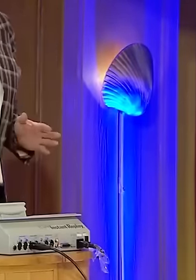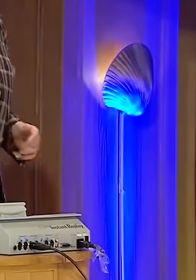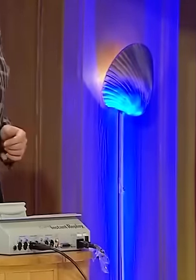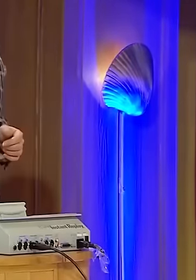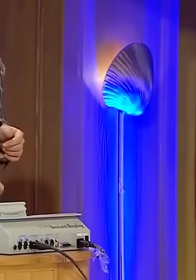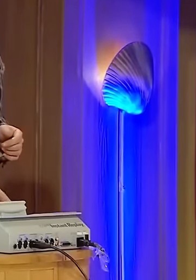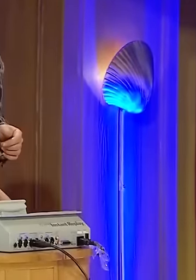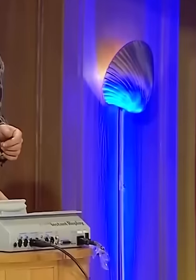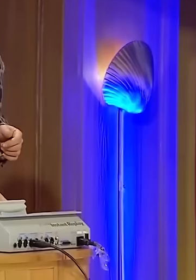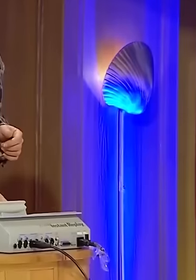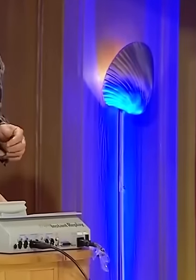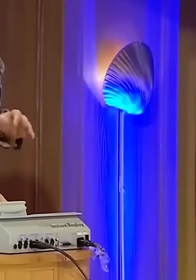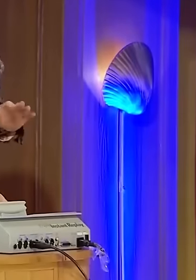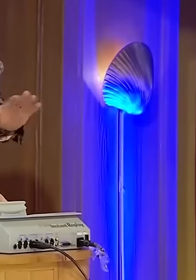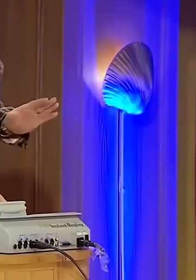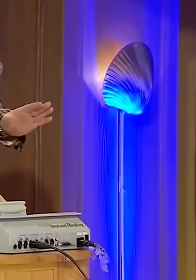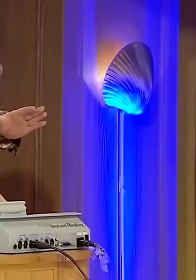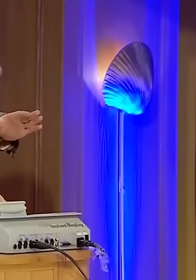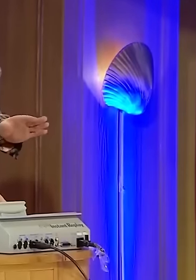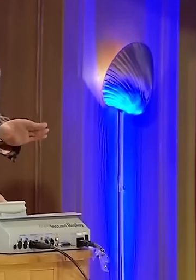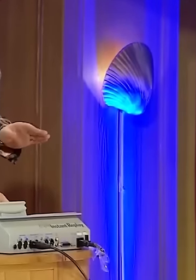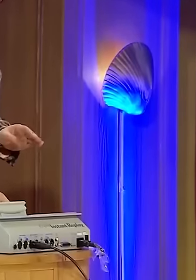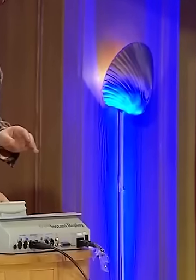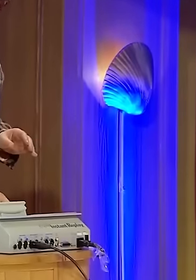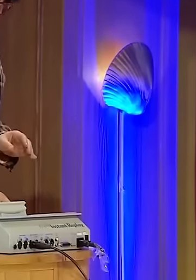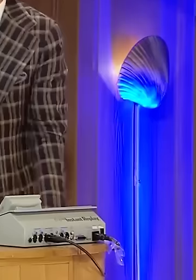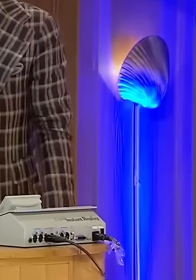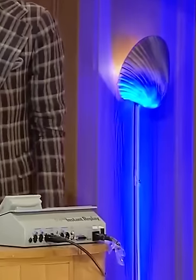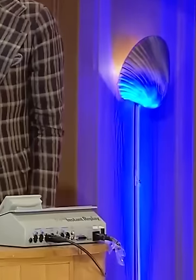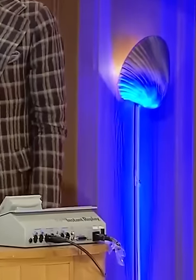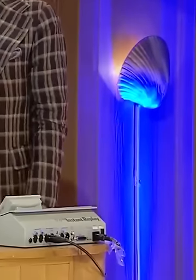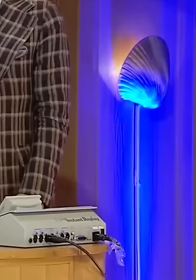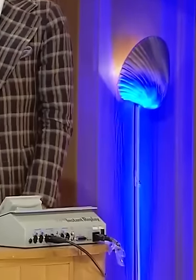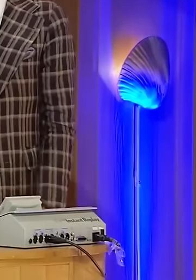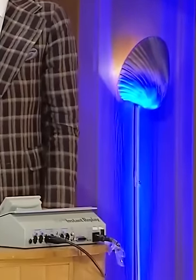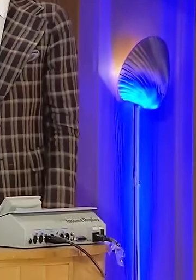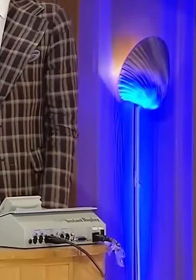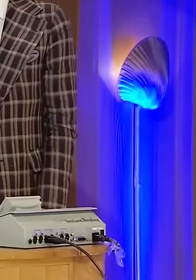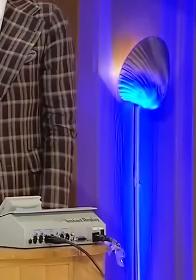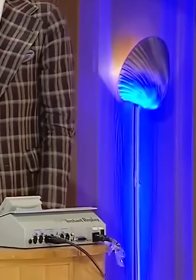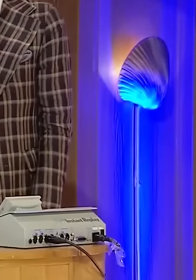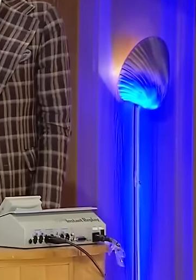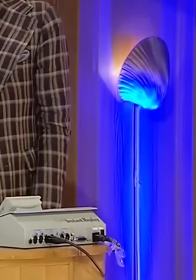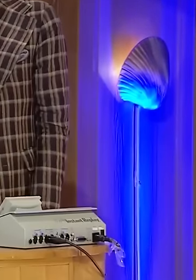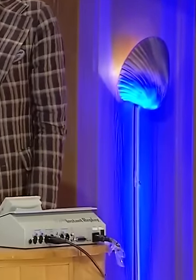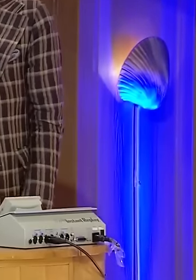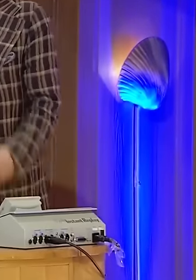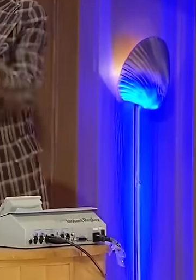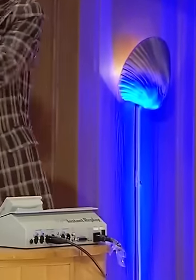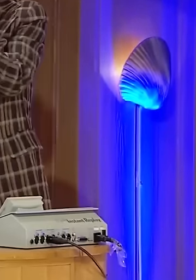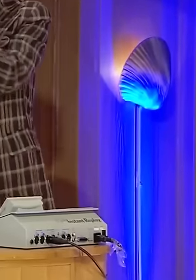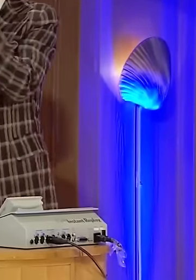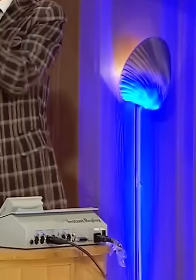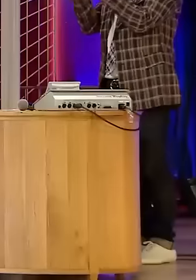Bunu çevirirsen büyük ödül. Dikkat. Çevrilmesine imkan yok. Dikkat. Kızım çok zor. Bu çevrilemez artık yani.